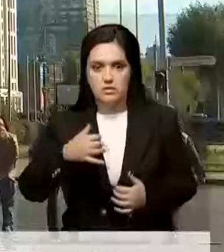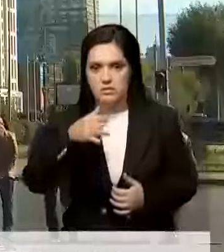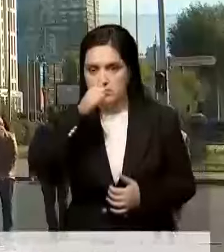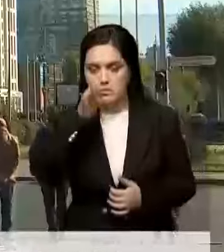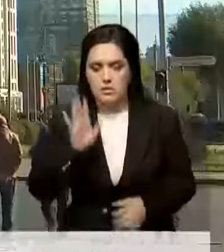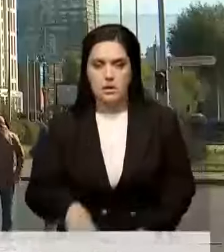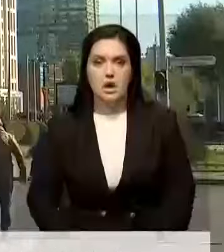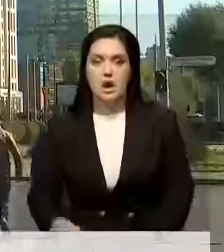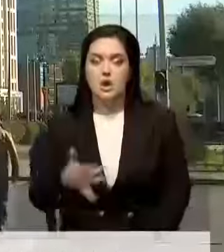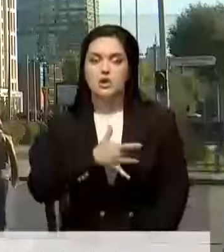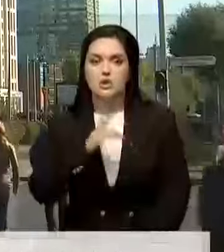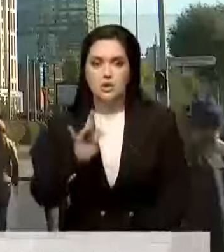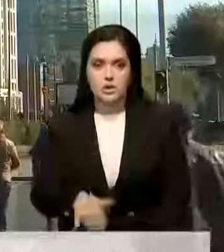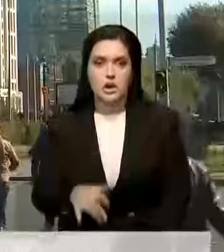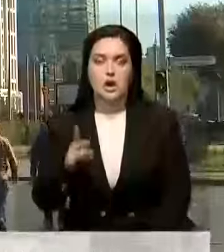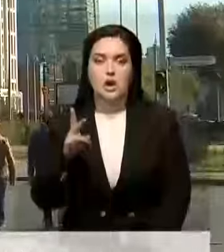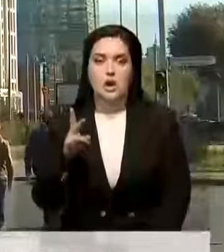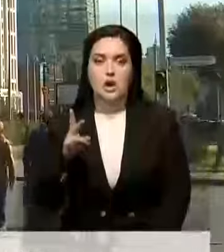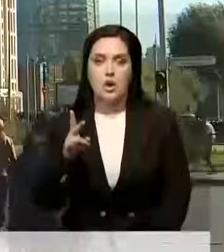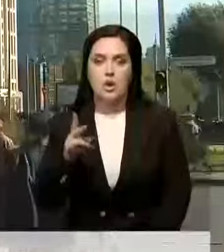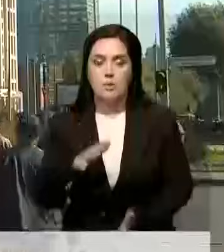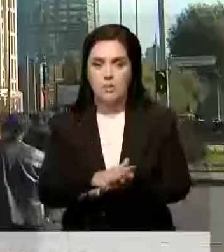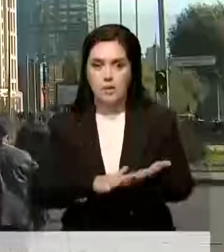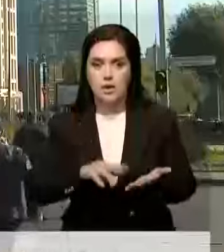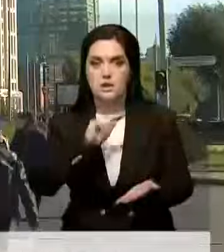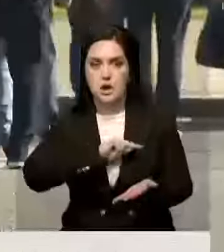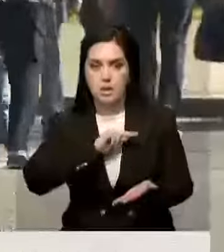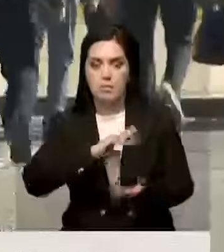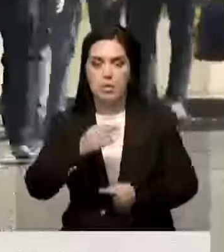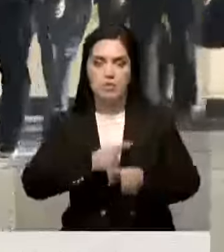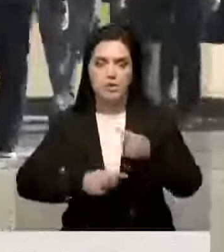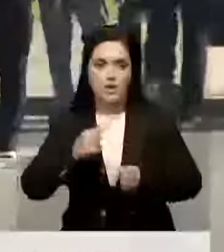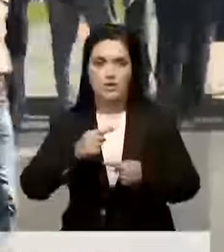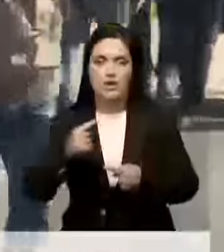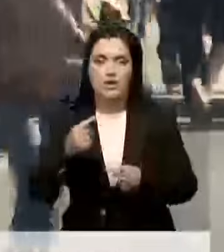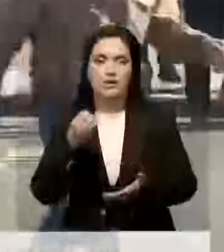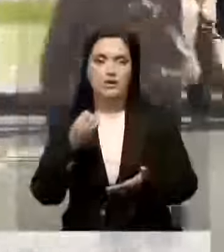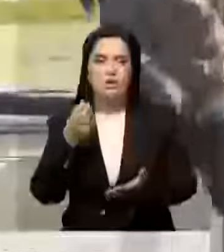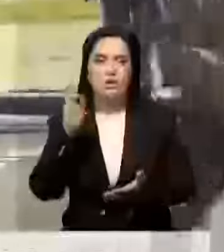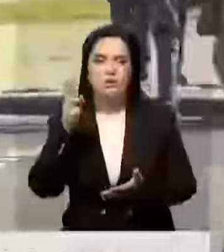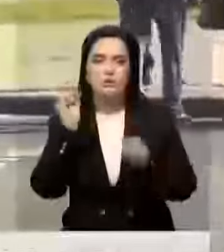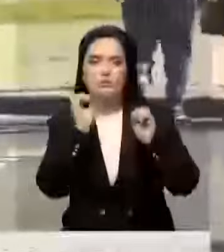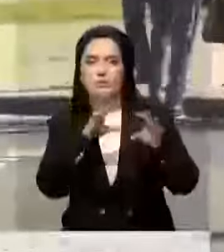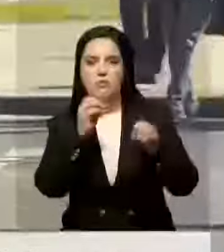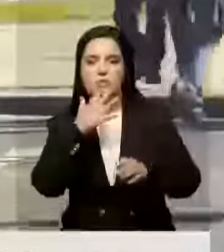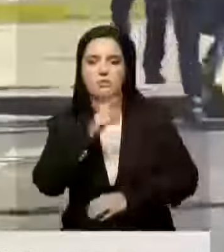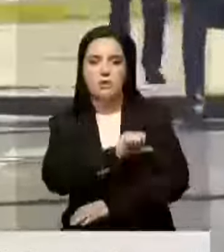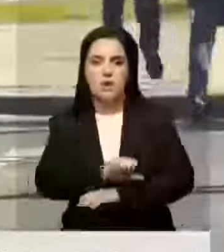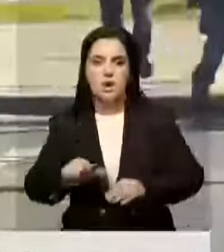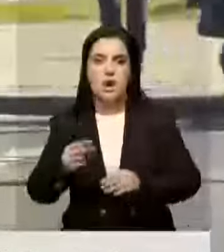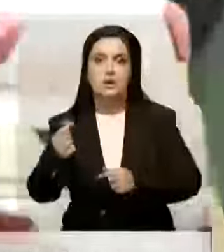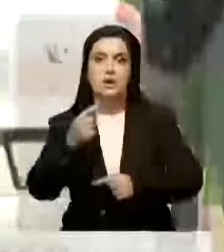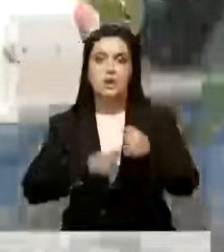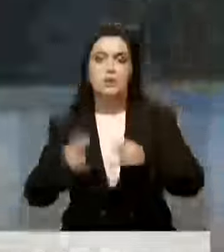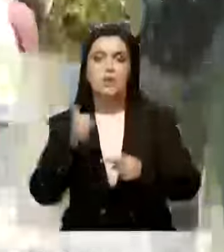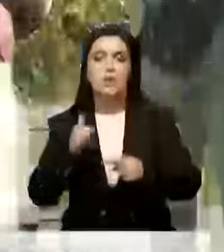стоит. Жестко, но в то же время без перегибов. Продолжить работу по возврату активов поручил президент. Куда и на что ушел